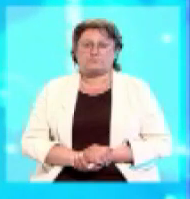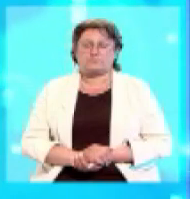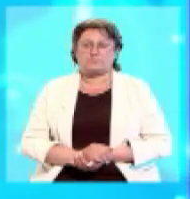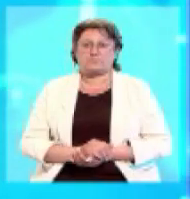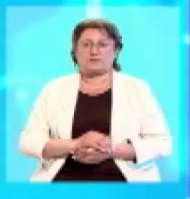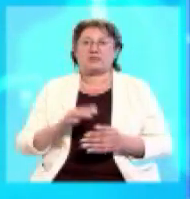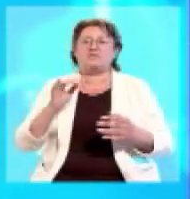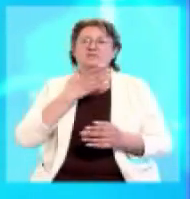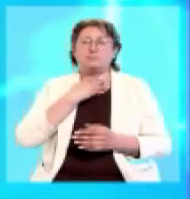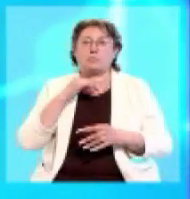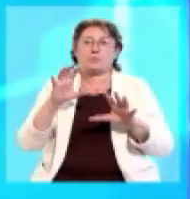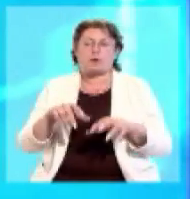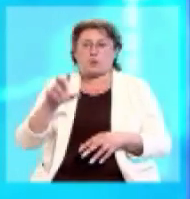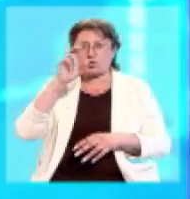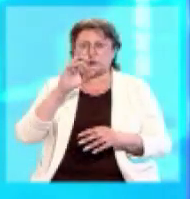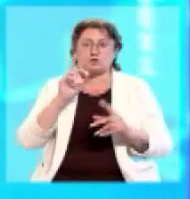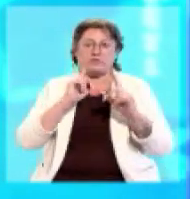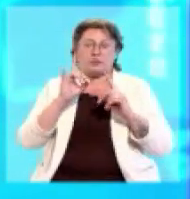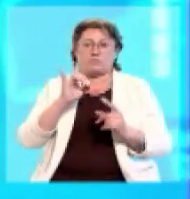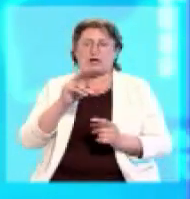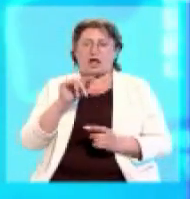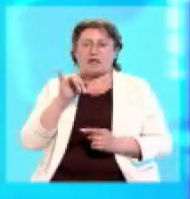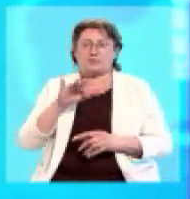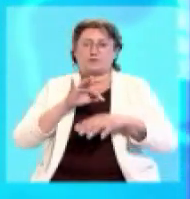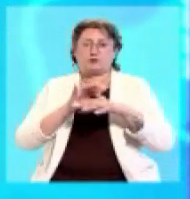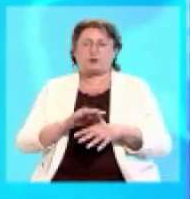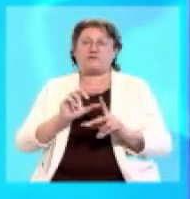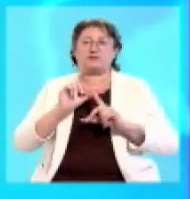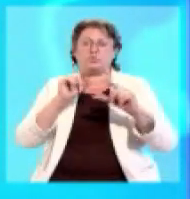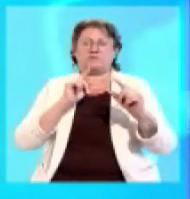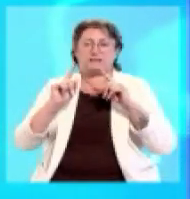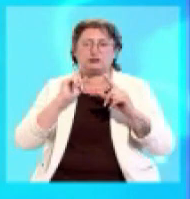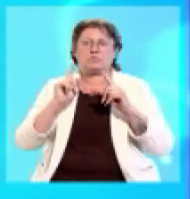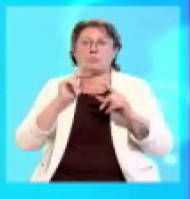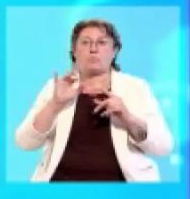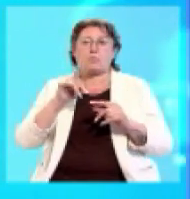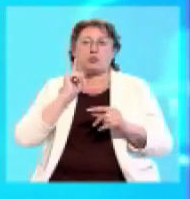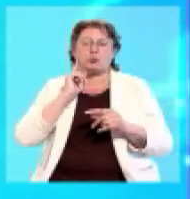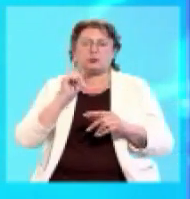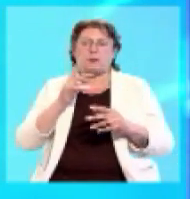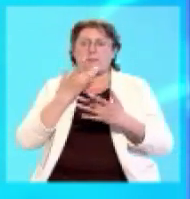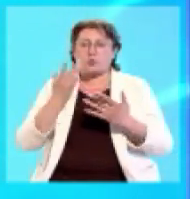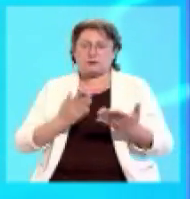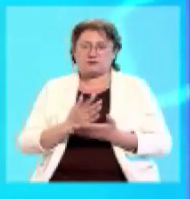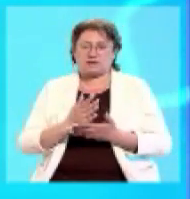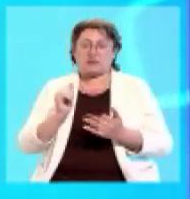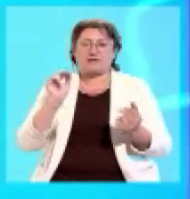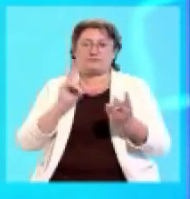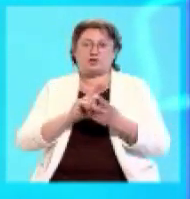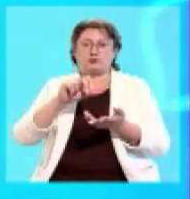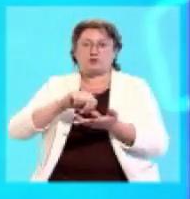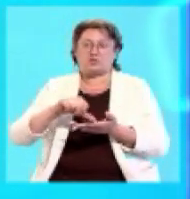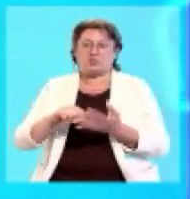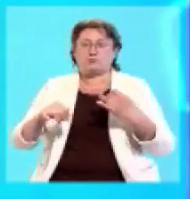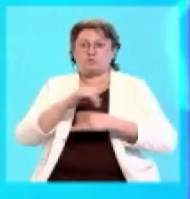В Семе под председательством госсоветника Ирлана Карена прошло выездное заседание Совета по молодежной политике. На встрече